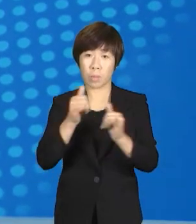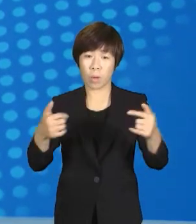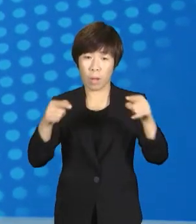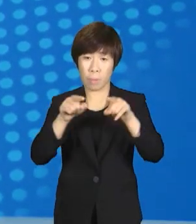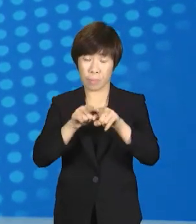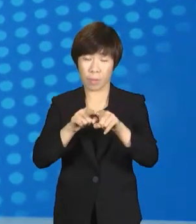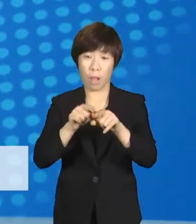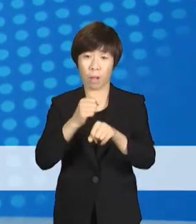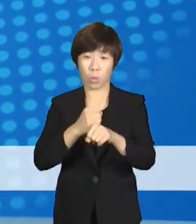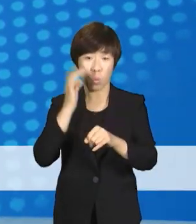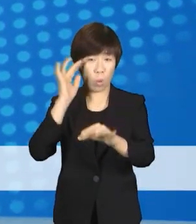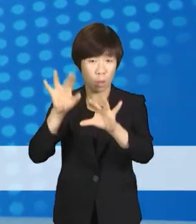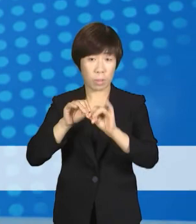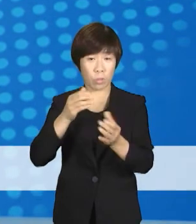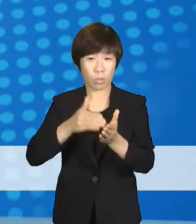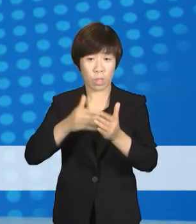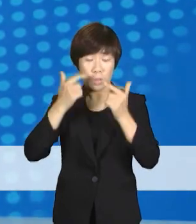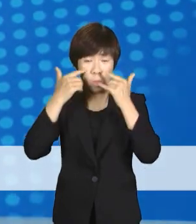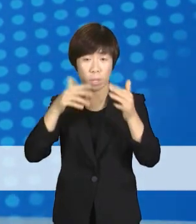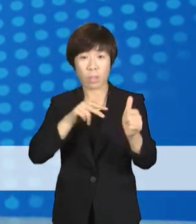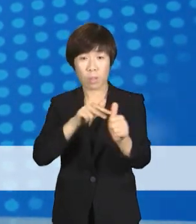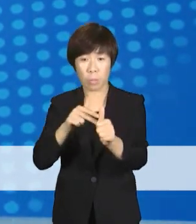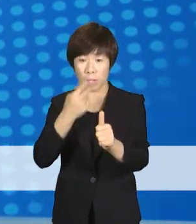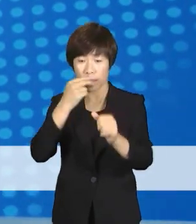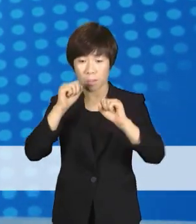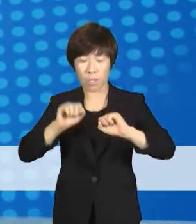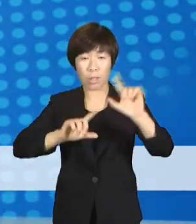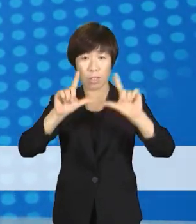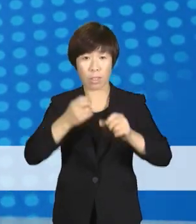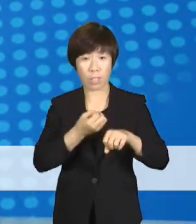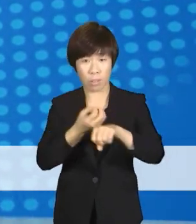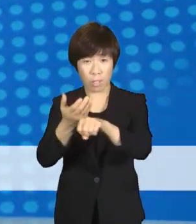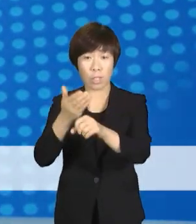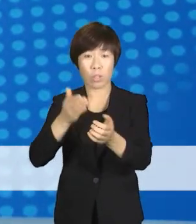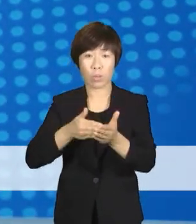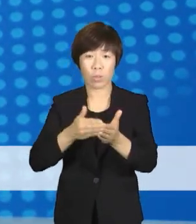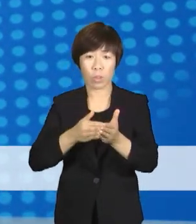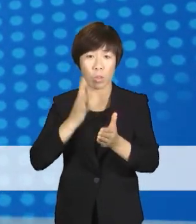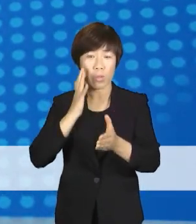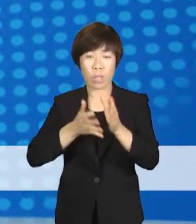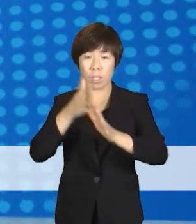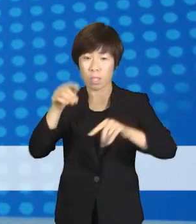시민과 함께하고 공감하는 뉴스, 정확한 정보와 생생한 현장을 전달하는 뉴스,